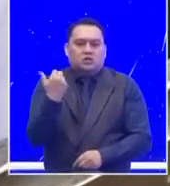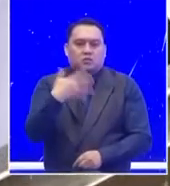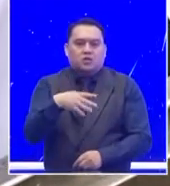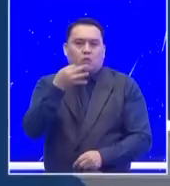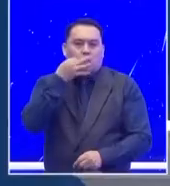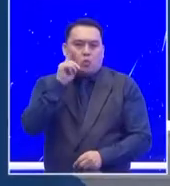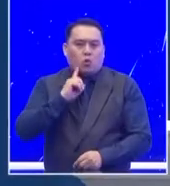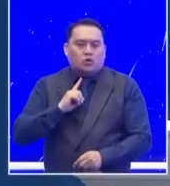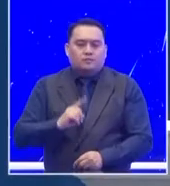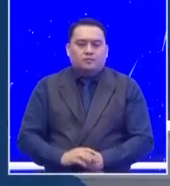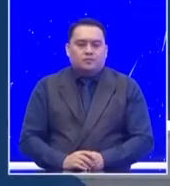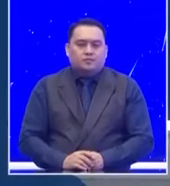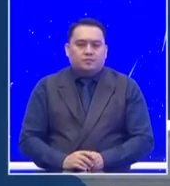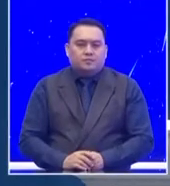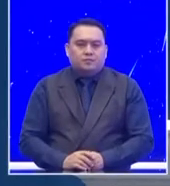меда. В